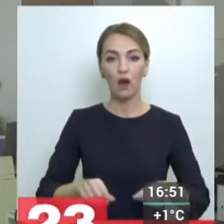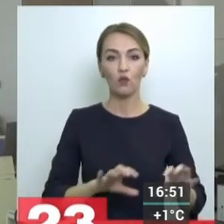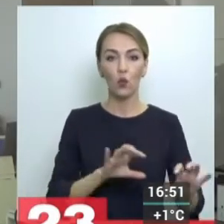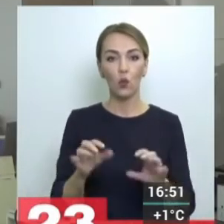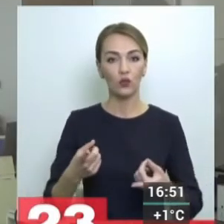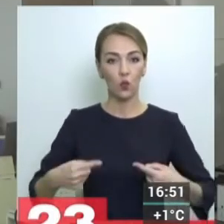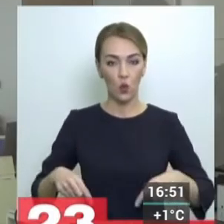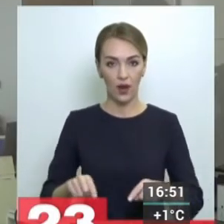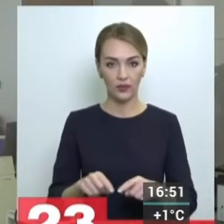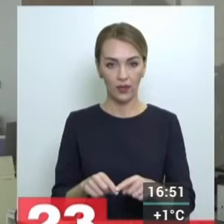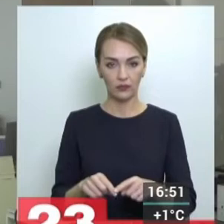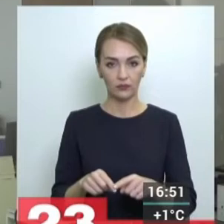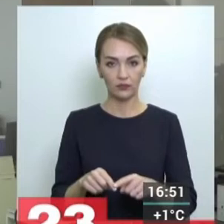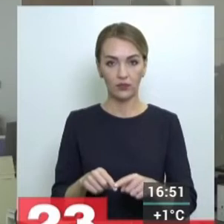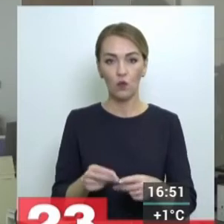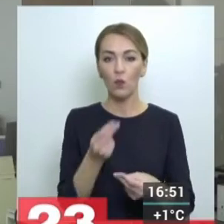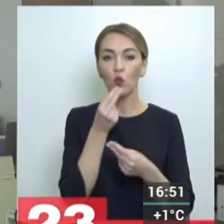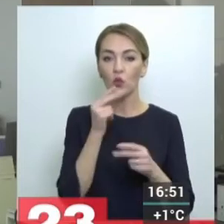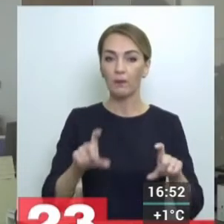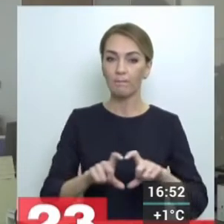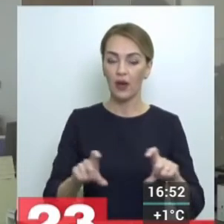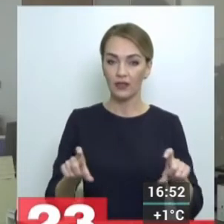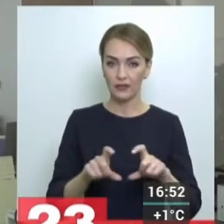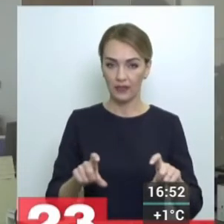правоохоронних органах, у продовольчих